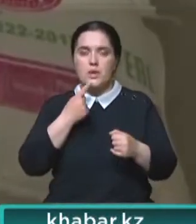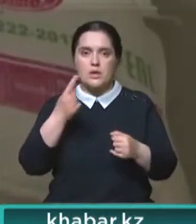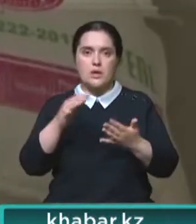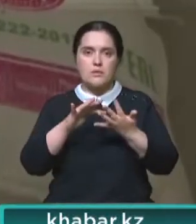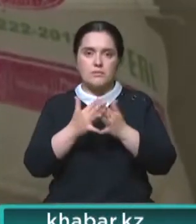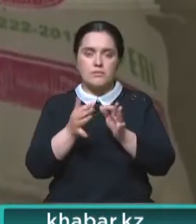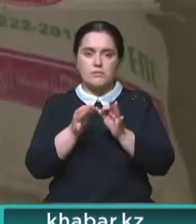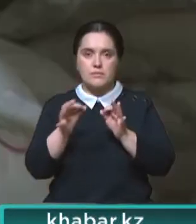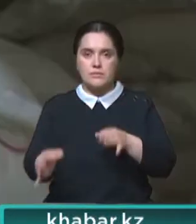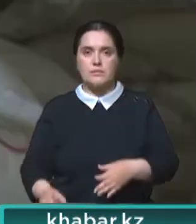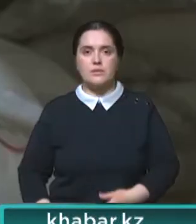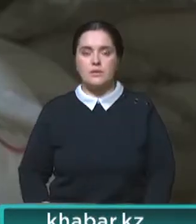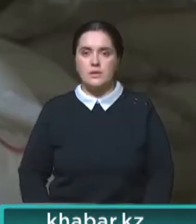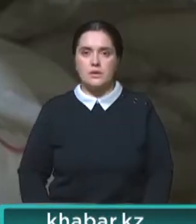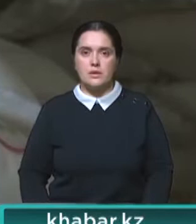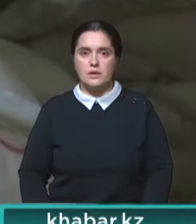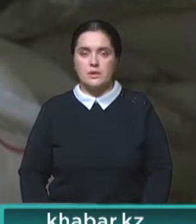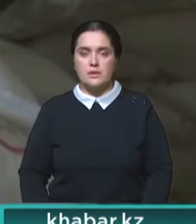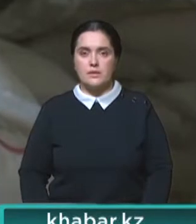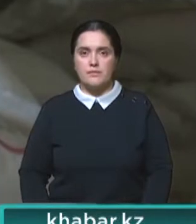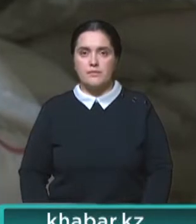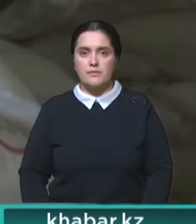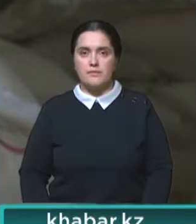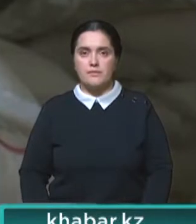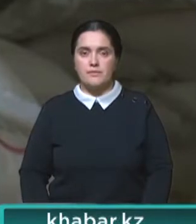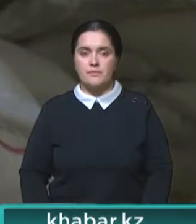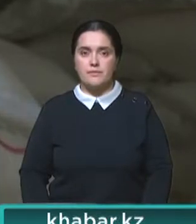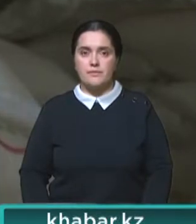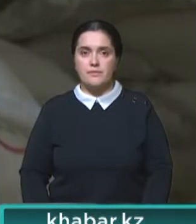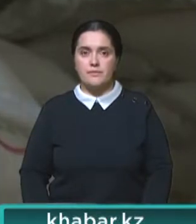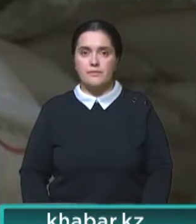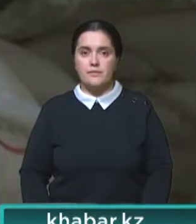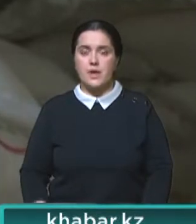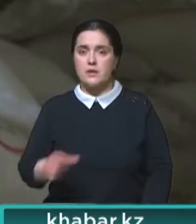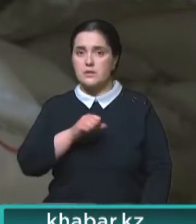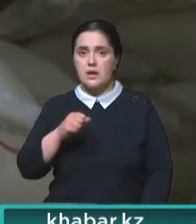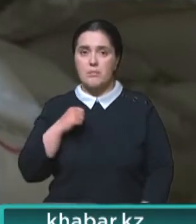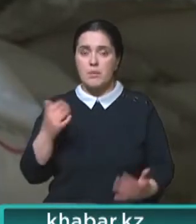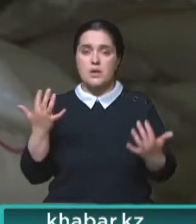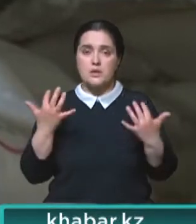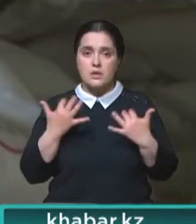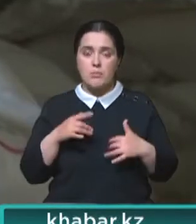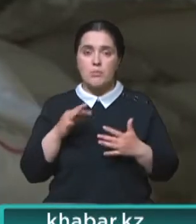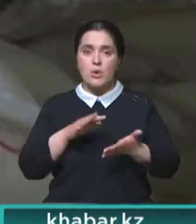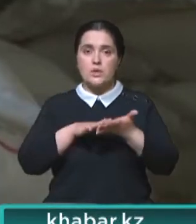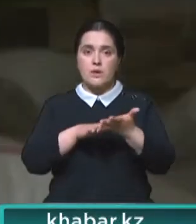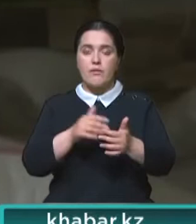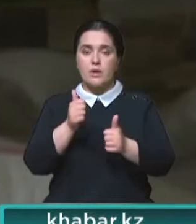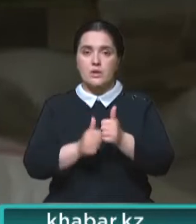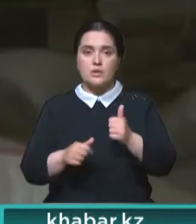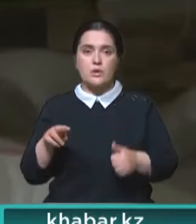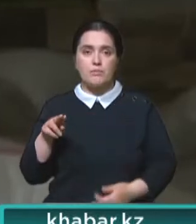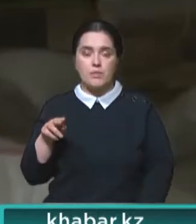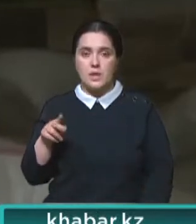населенные пункты области. Соцпавильоны сами отсюда забирают по заявке. Каждую пятницу. Завтра будут забирать.